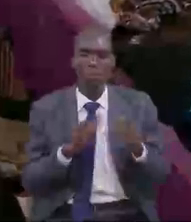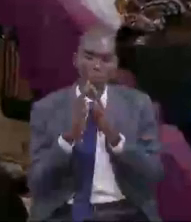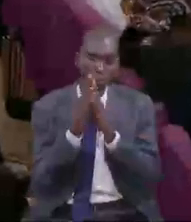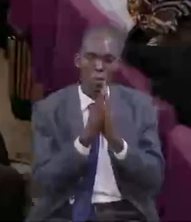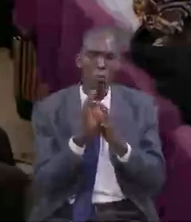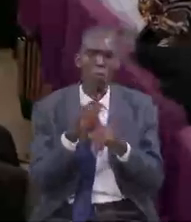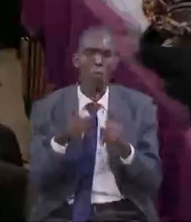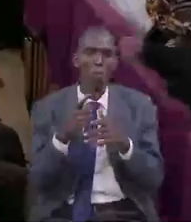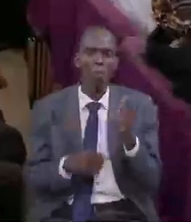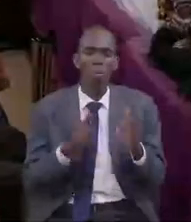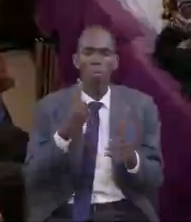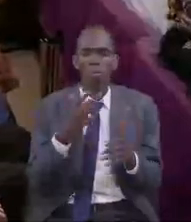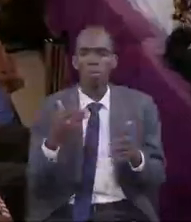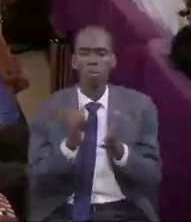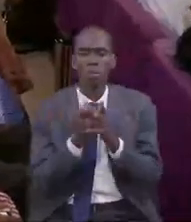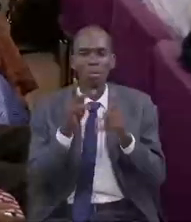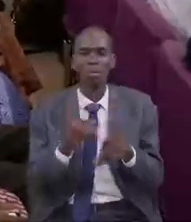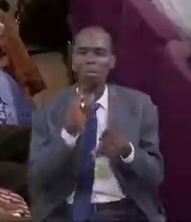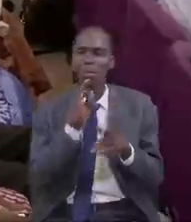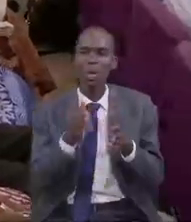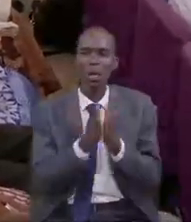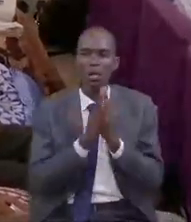jeûner, espérer en Dieu. Et